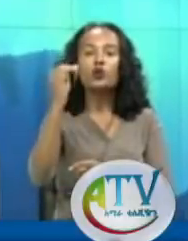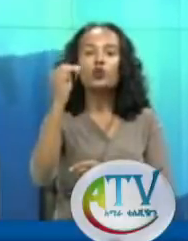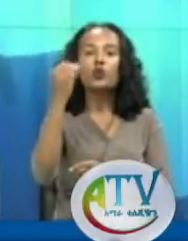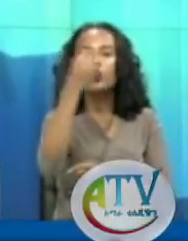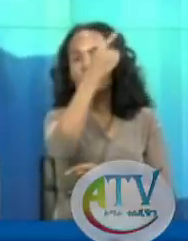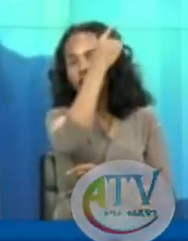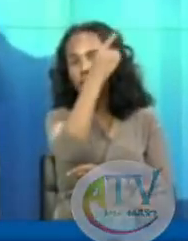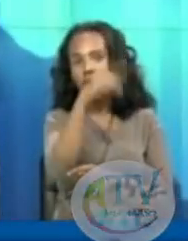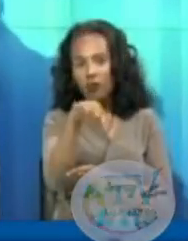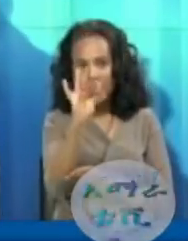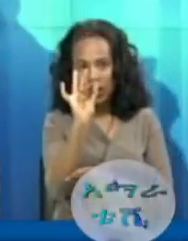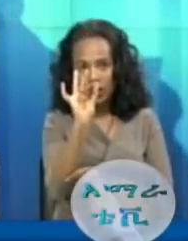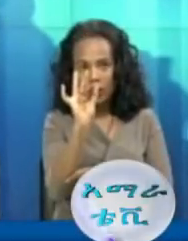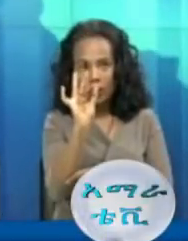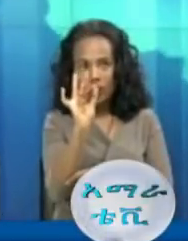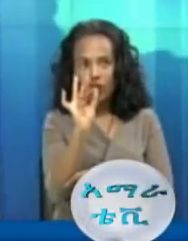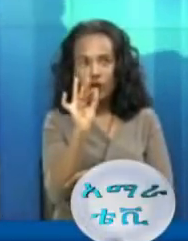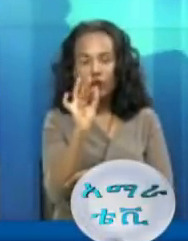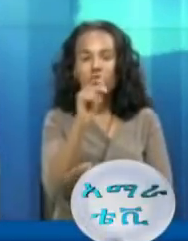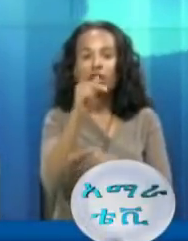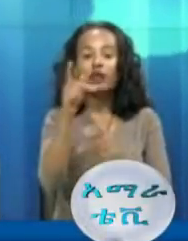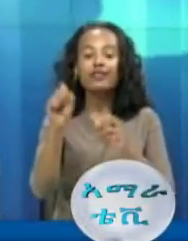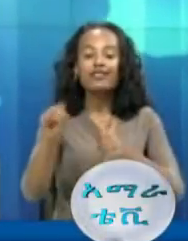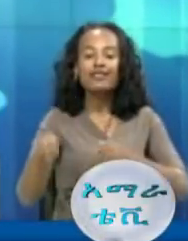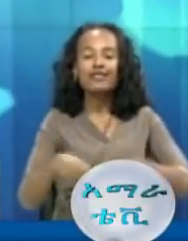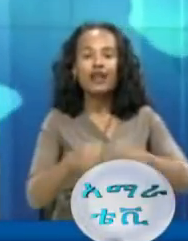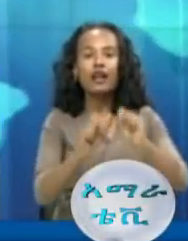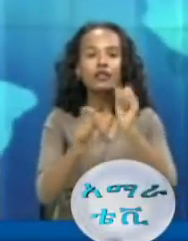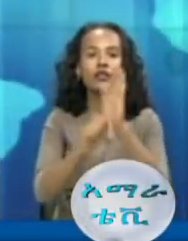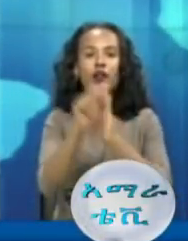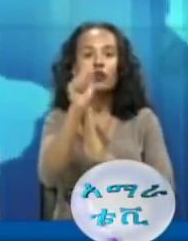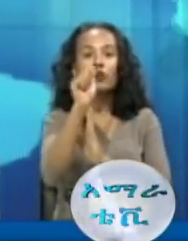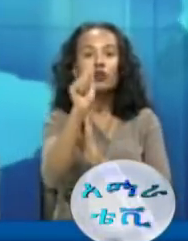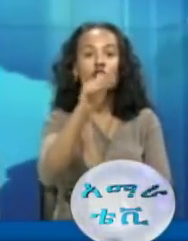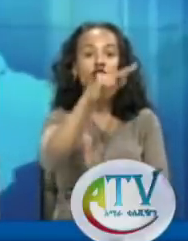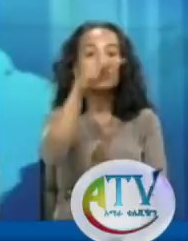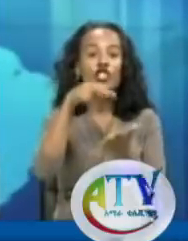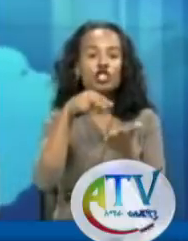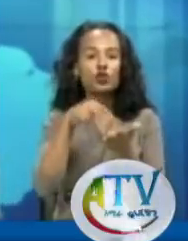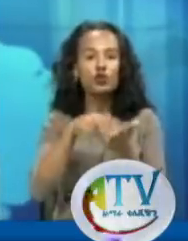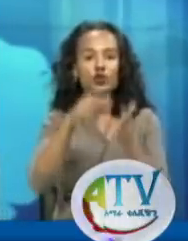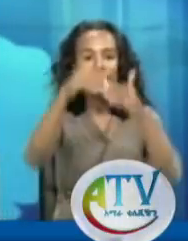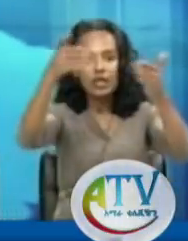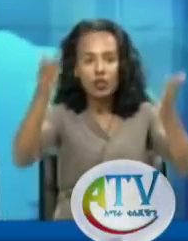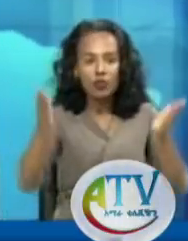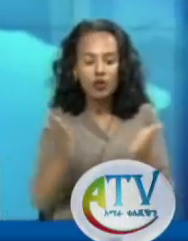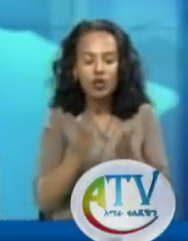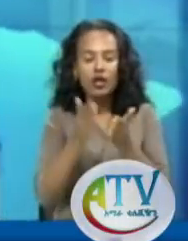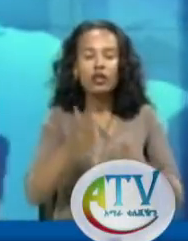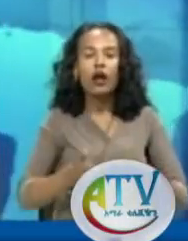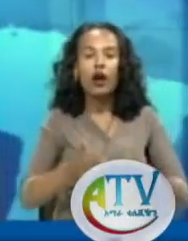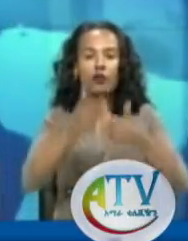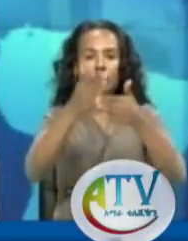በሚገኘው የስፔስ ሳይንስ እና ቴክኖሎጂ ኢንስቲትዩት ግቢ ተገንብቶ